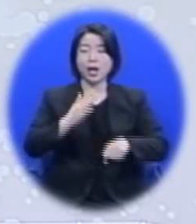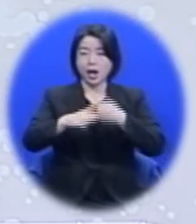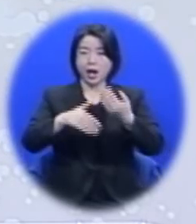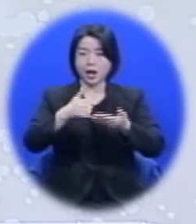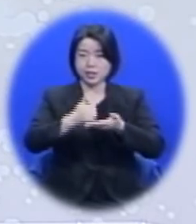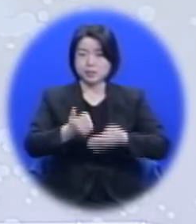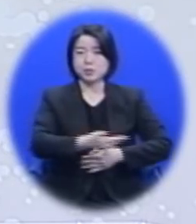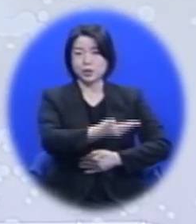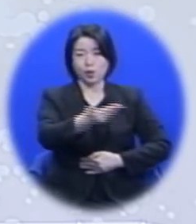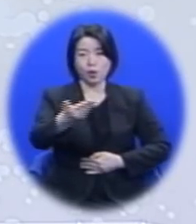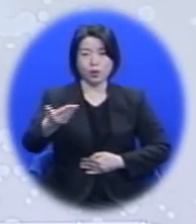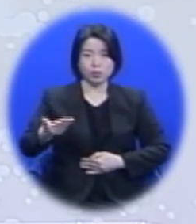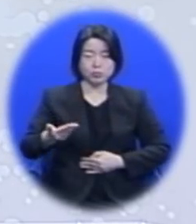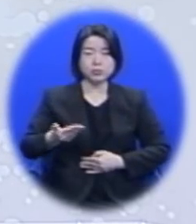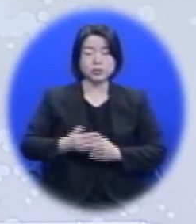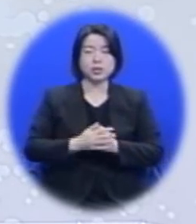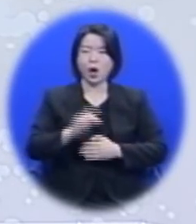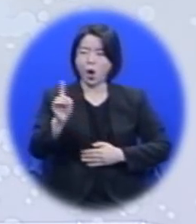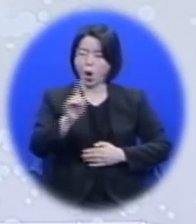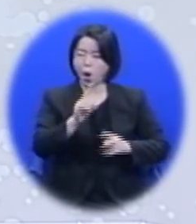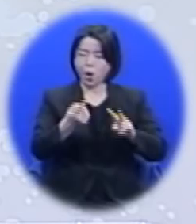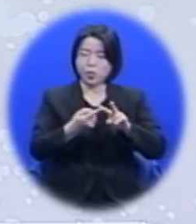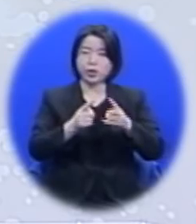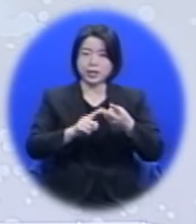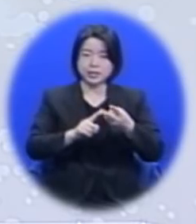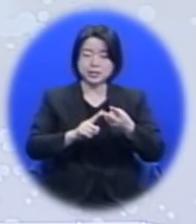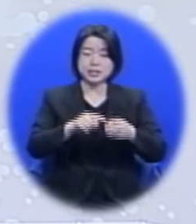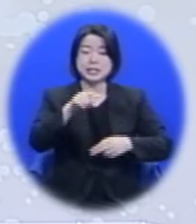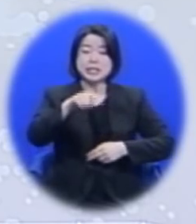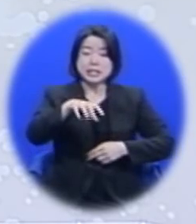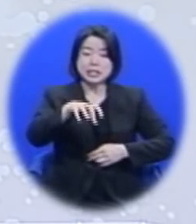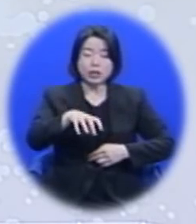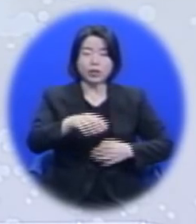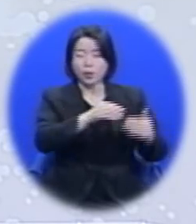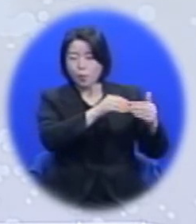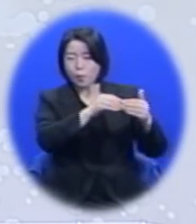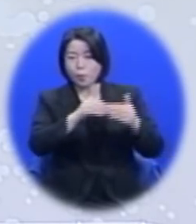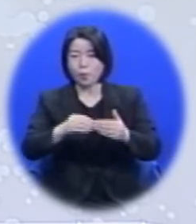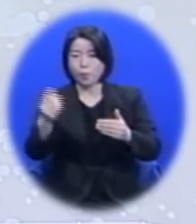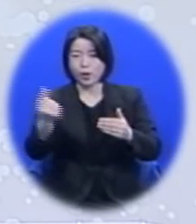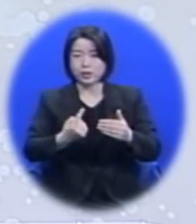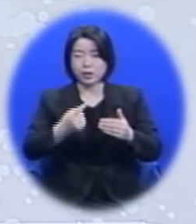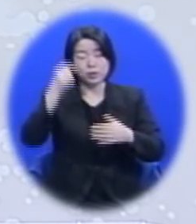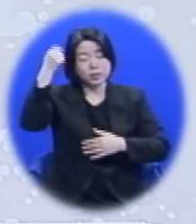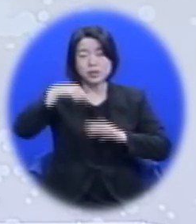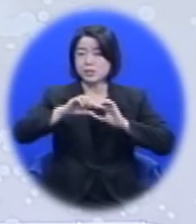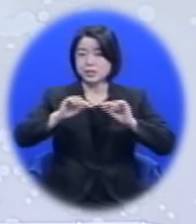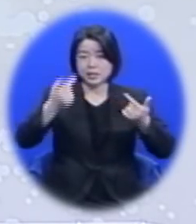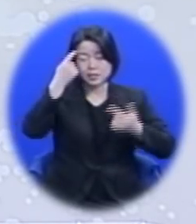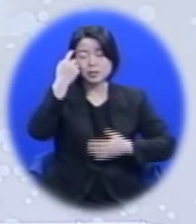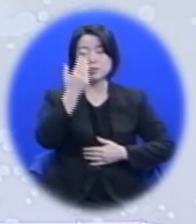하나님이 여러분을 어떻게 해서든지 이렇게 이끌고 여기까지 오게 하셨다고 느껴지지 않습니까?